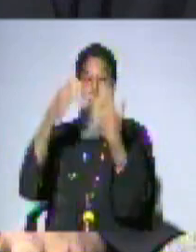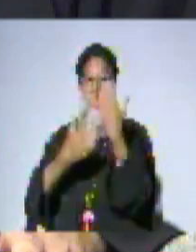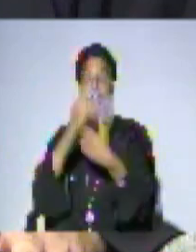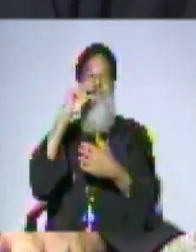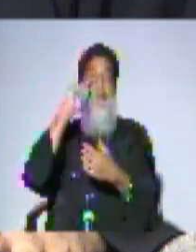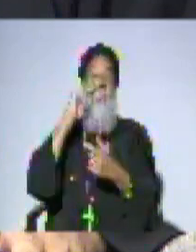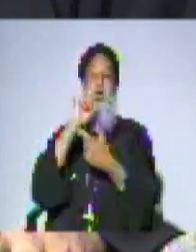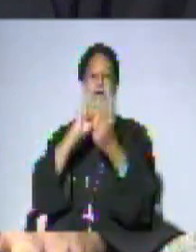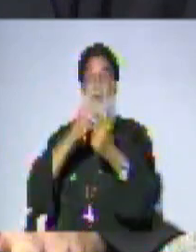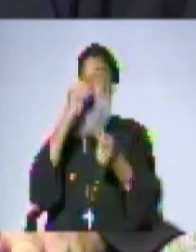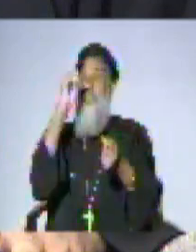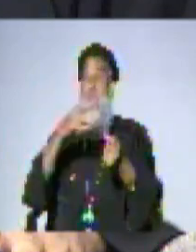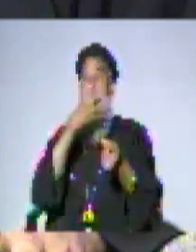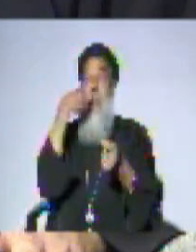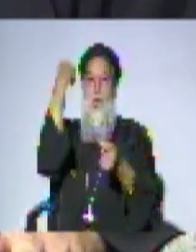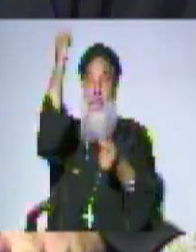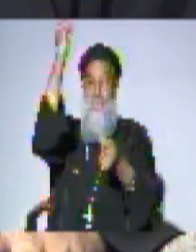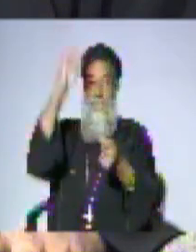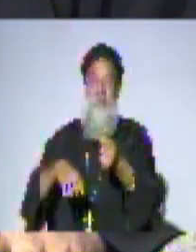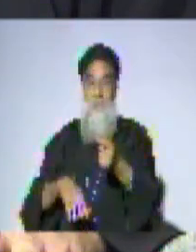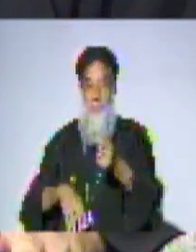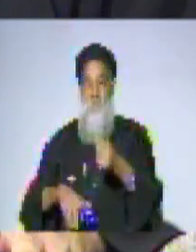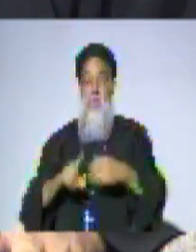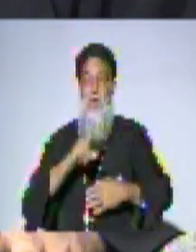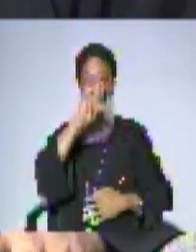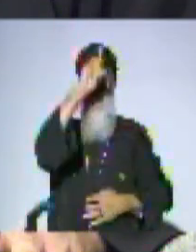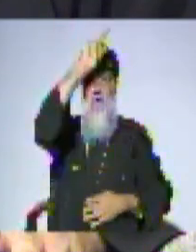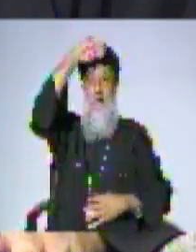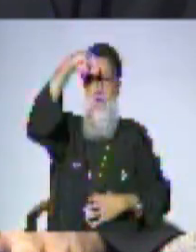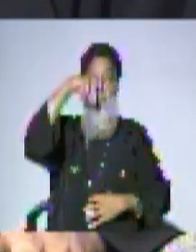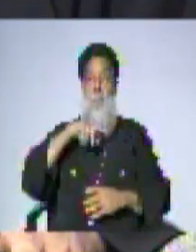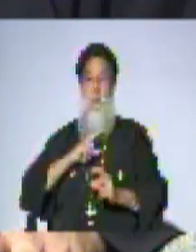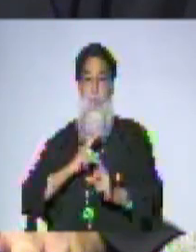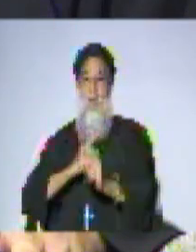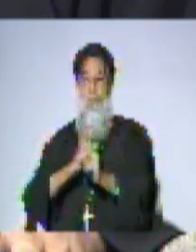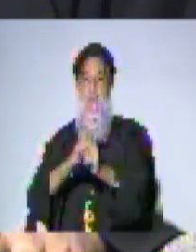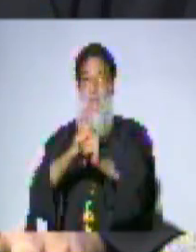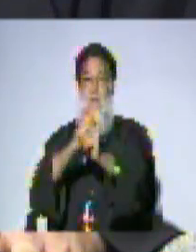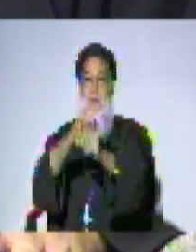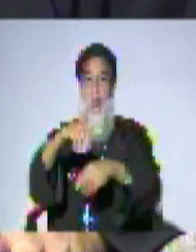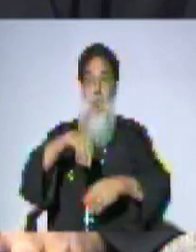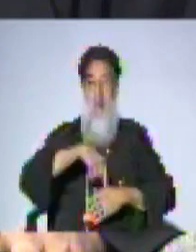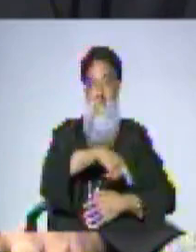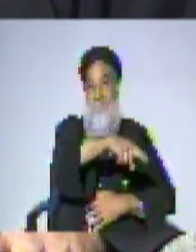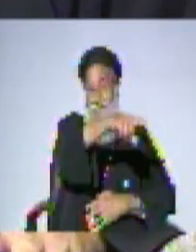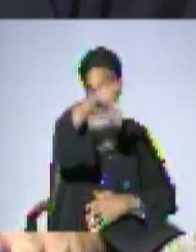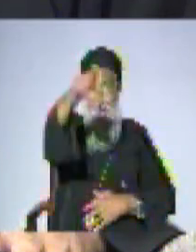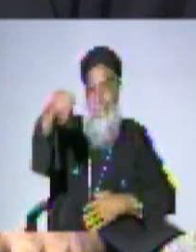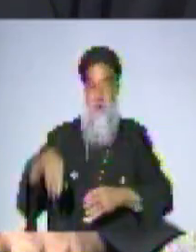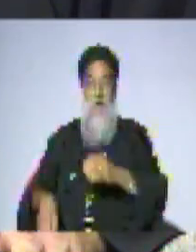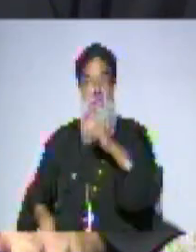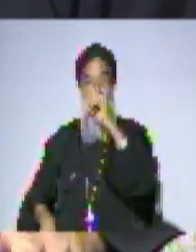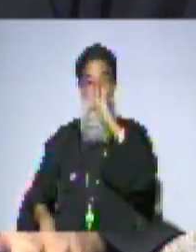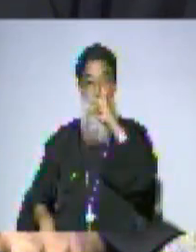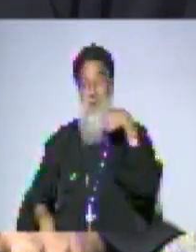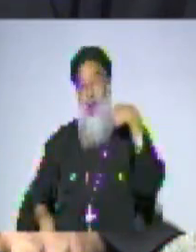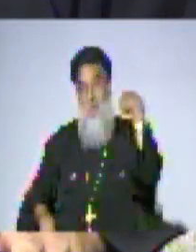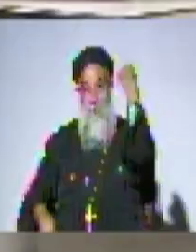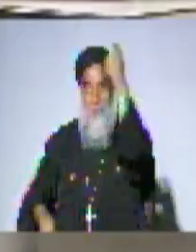لكي تكون ارادتك عن خلاص الذين يتقدمون الى هذه الاسرار